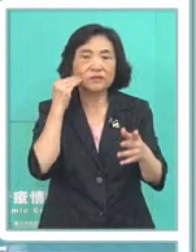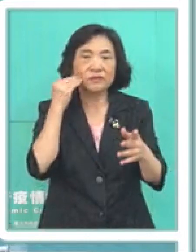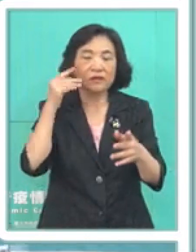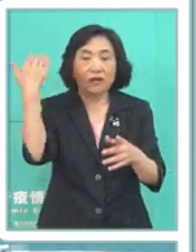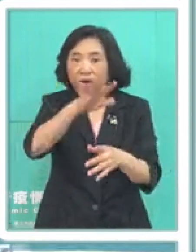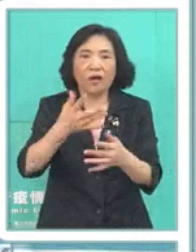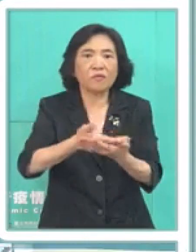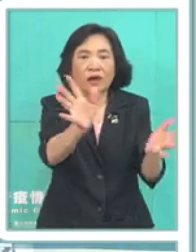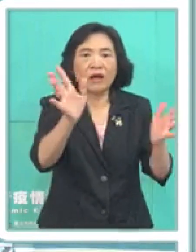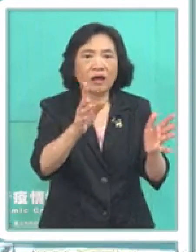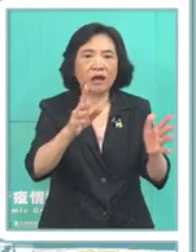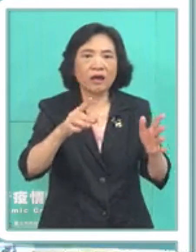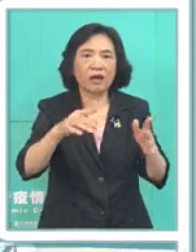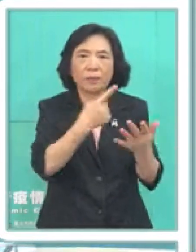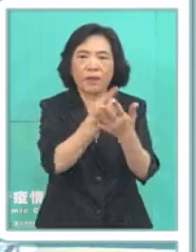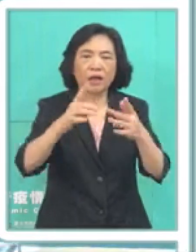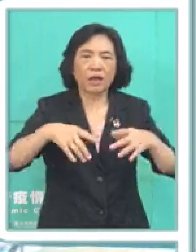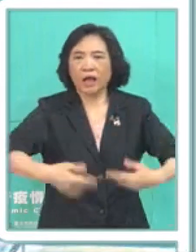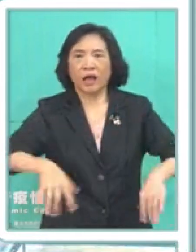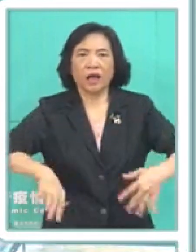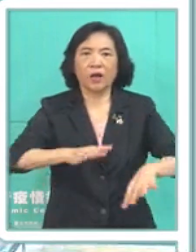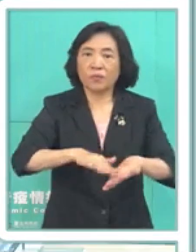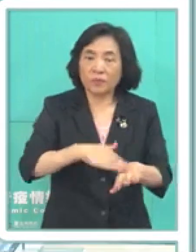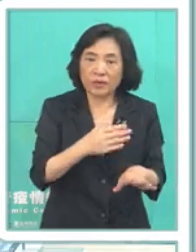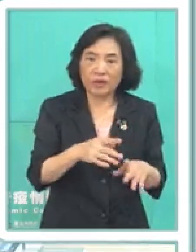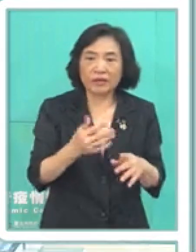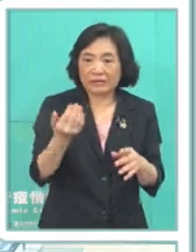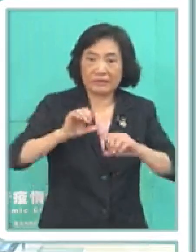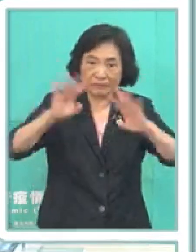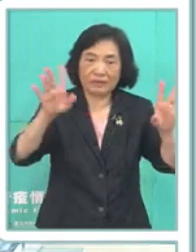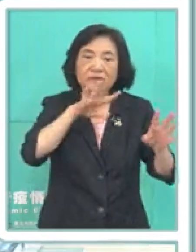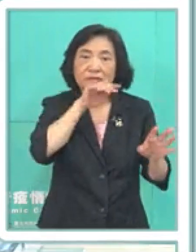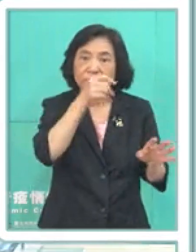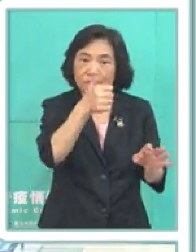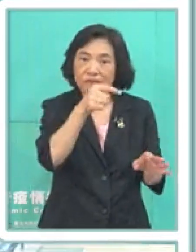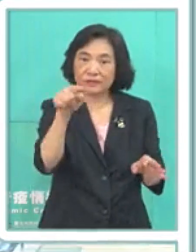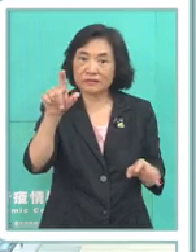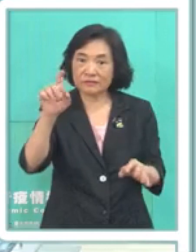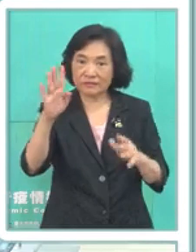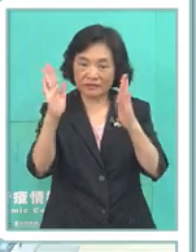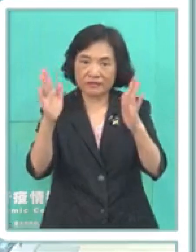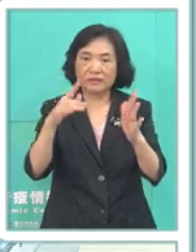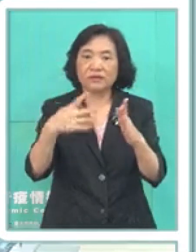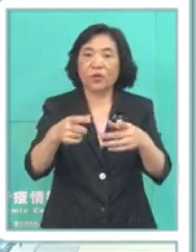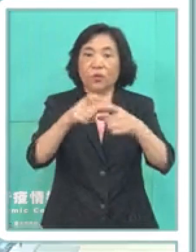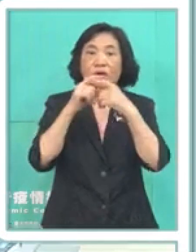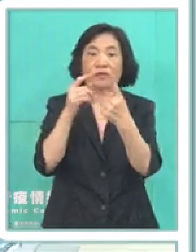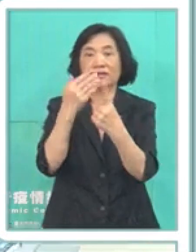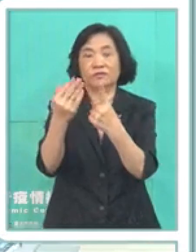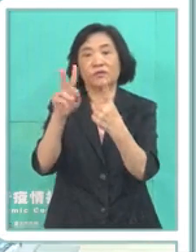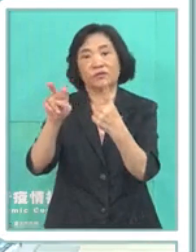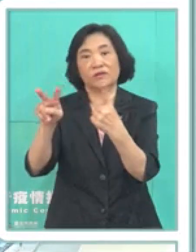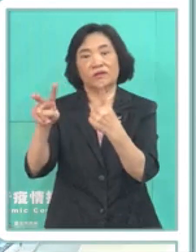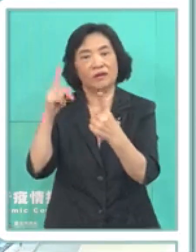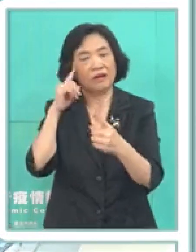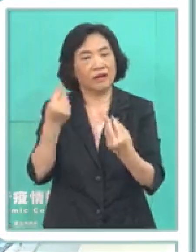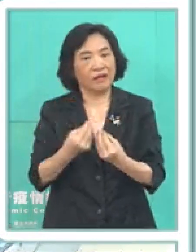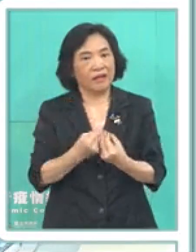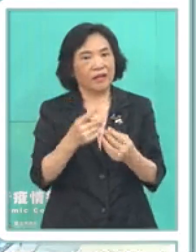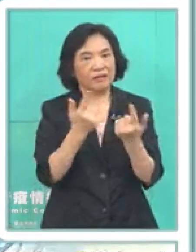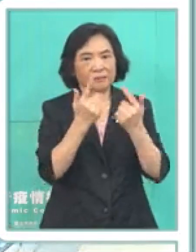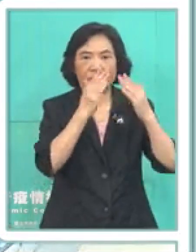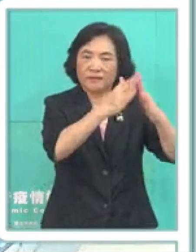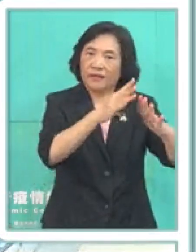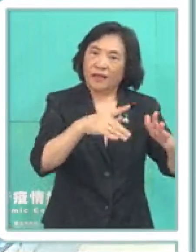脚？那中央另外刚刚又宣布了50到64的第二剂要回到1922的预约平台来预约，那请问这是也是北